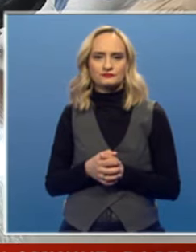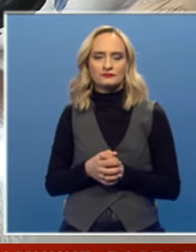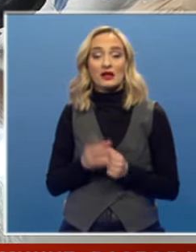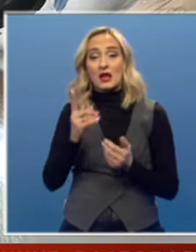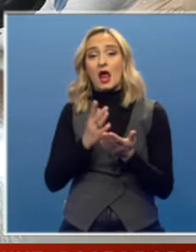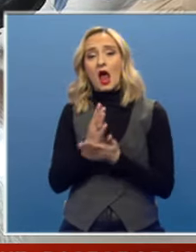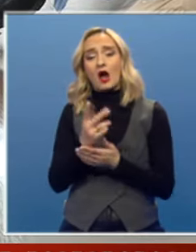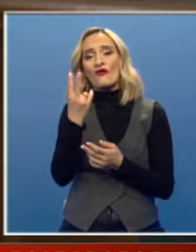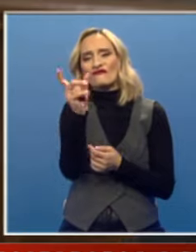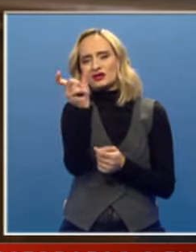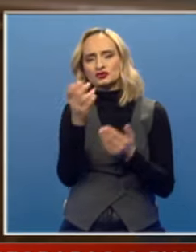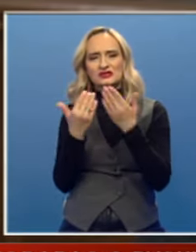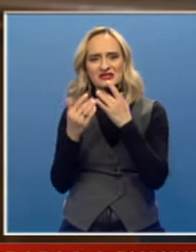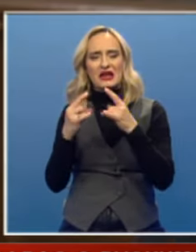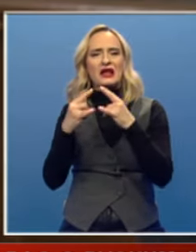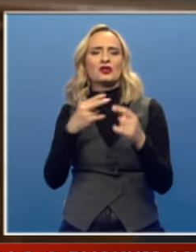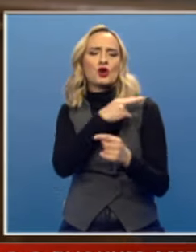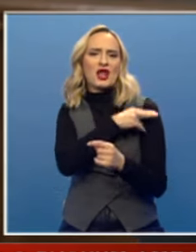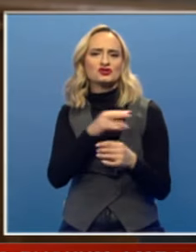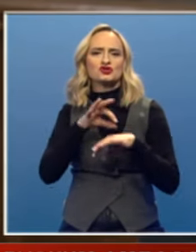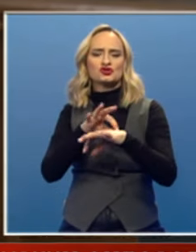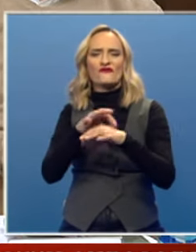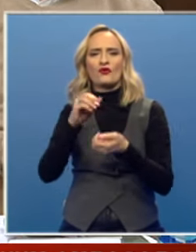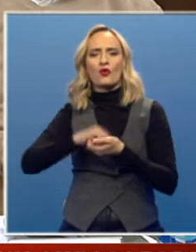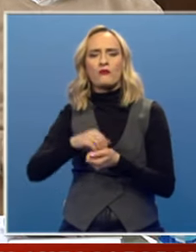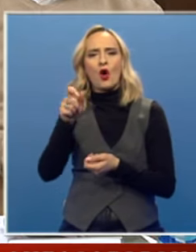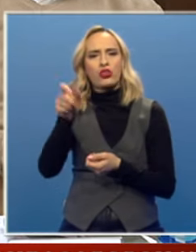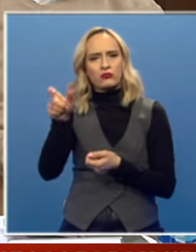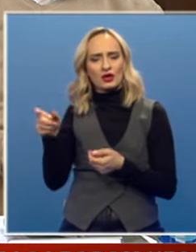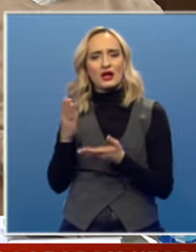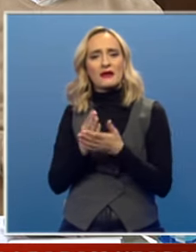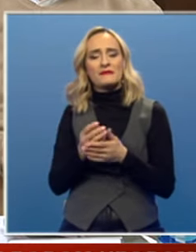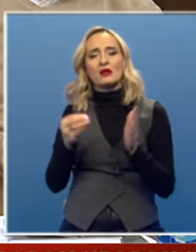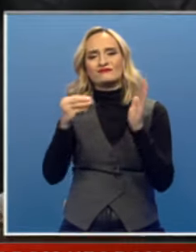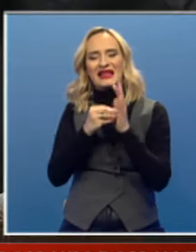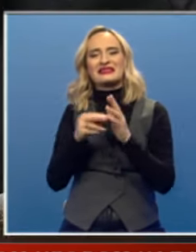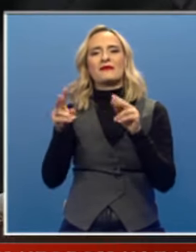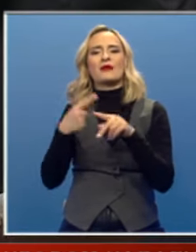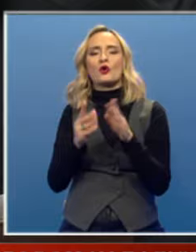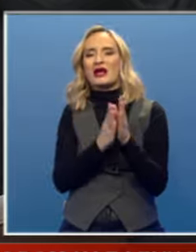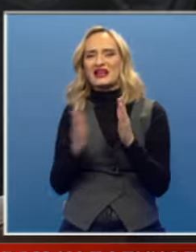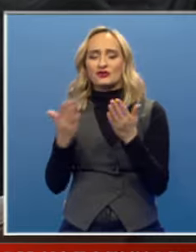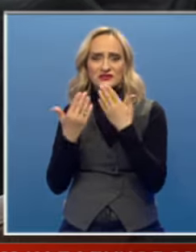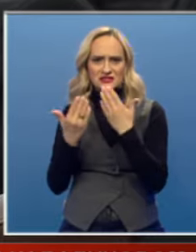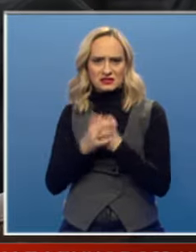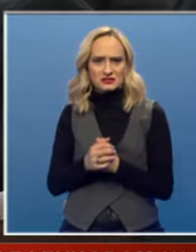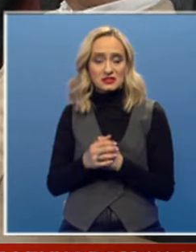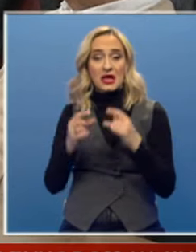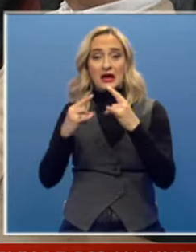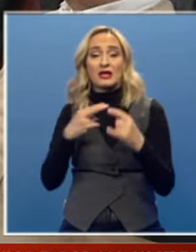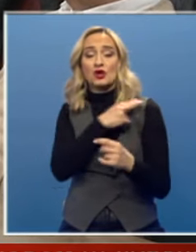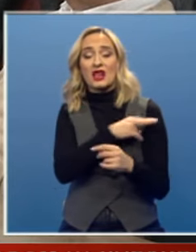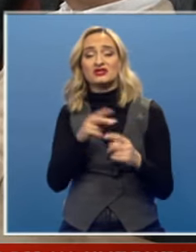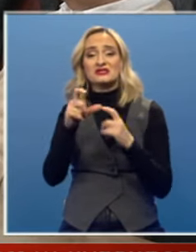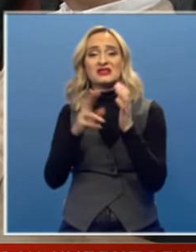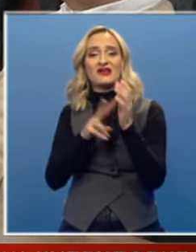Iako je imperativ sastanka gradonačelnika i šefova klubova odbornika bio zakazivanje termina redovne sjednice, gradonačelnik